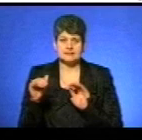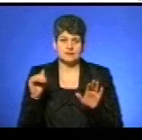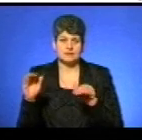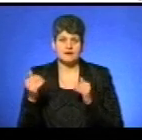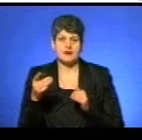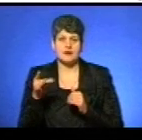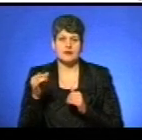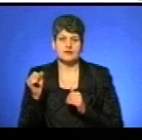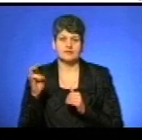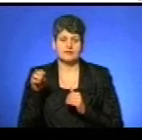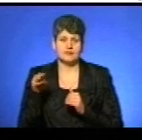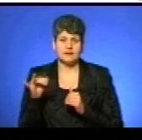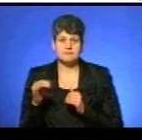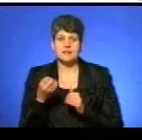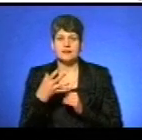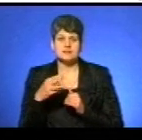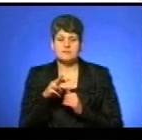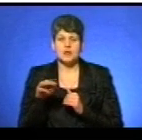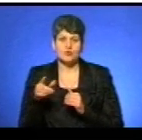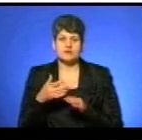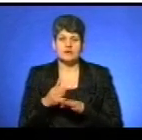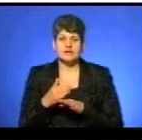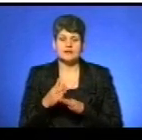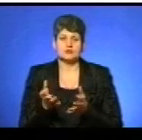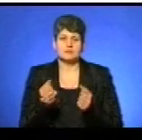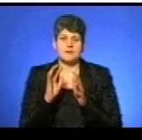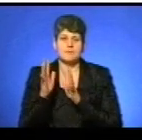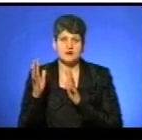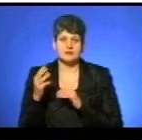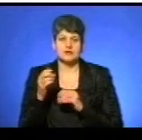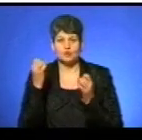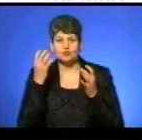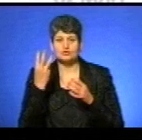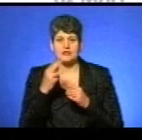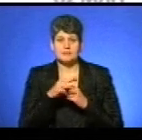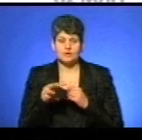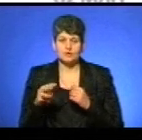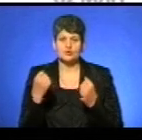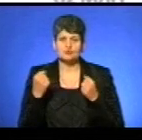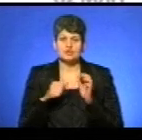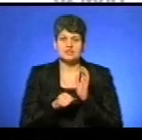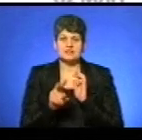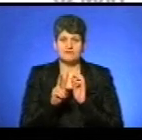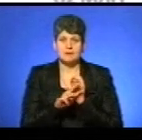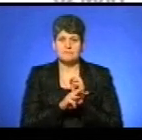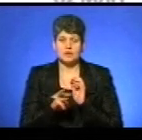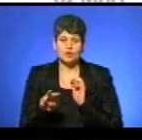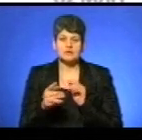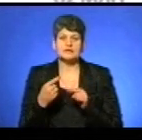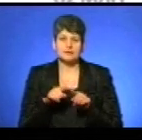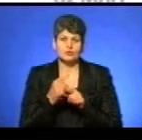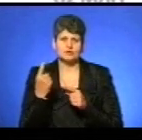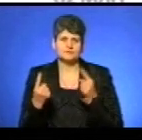гранти. 15 мільйонів виділять на отримання парків, на культуру – 3 мільйони, спорт – 62 мільйони. Також по 1